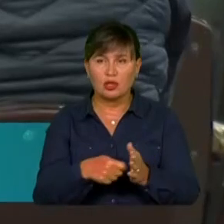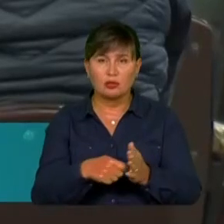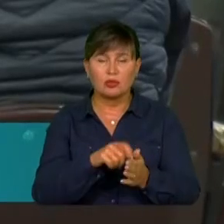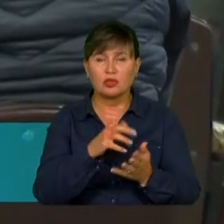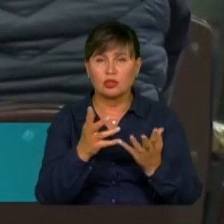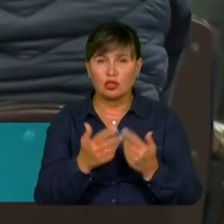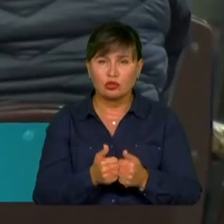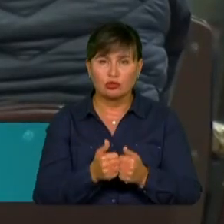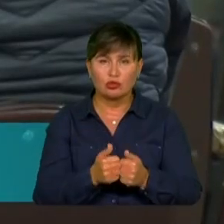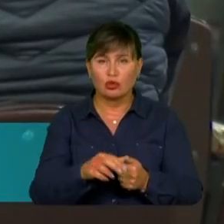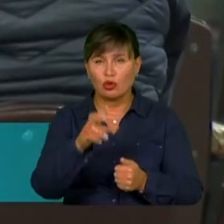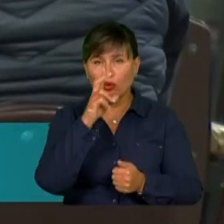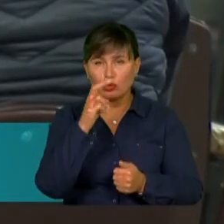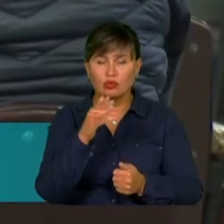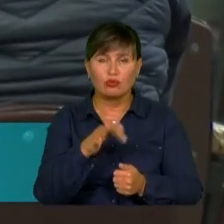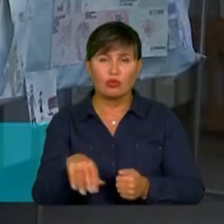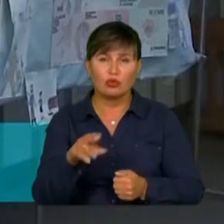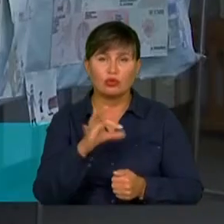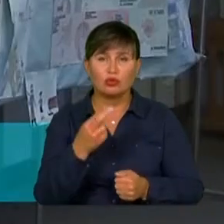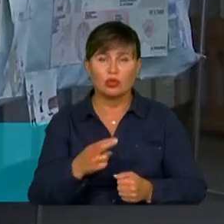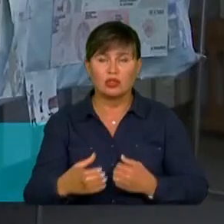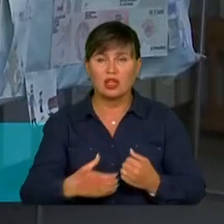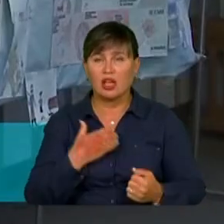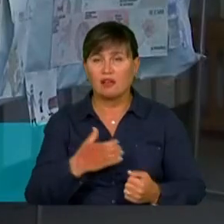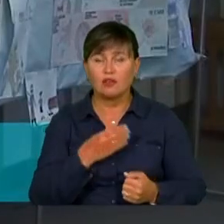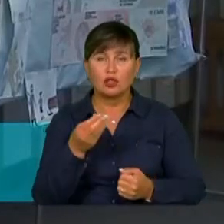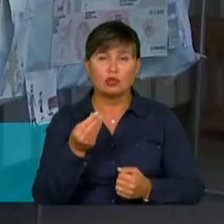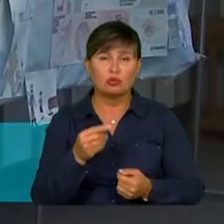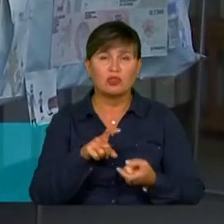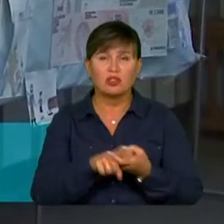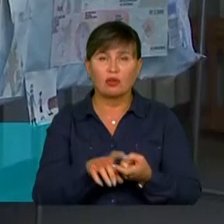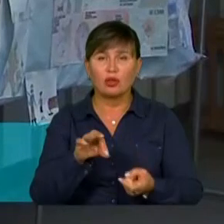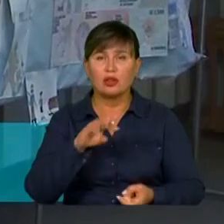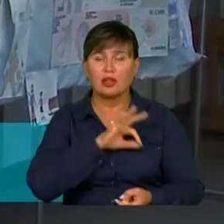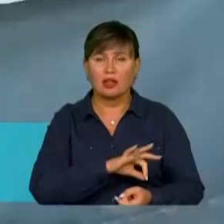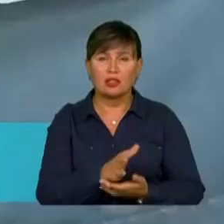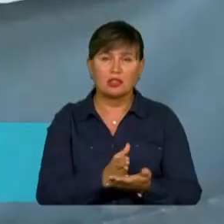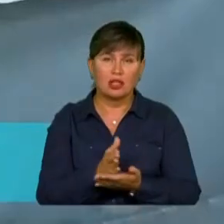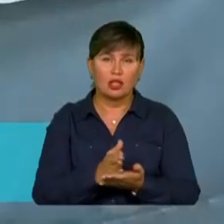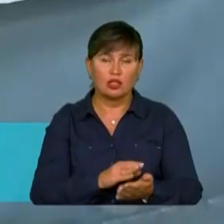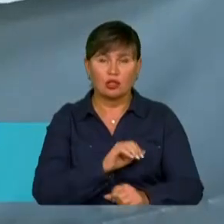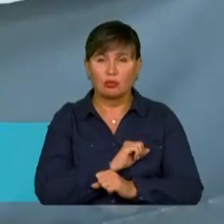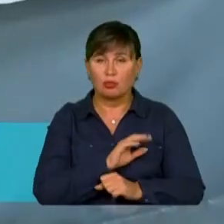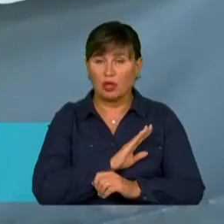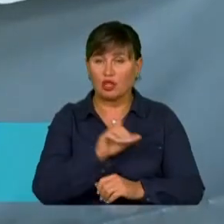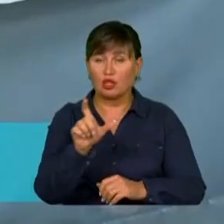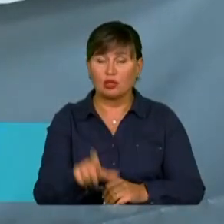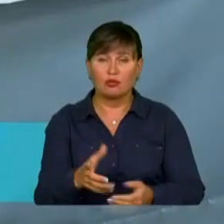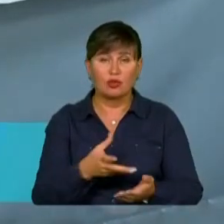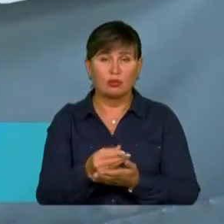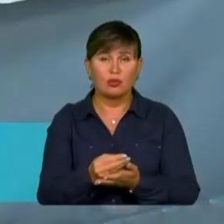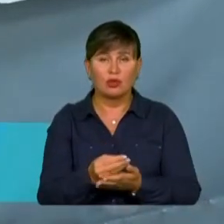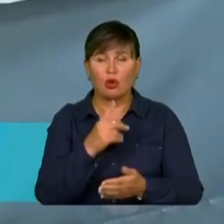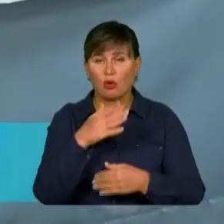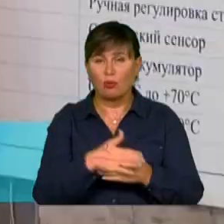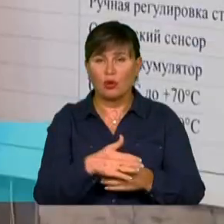счет средств Госфонда соцстрахования. Его сумма зависит от дохода и стажа погибшего. Выплаты составляют в диапазоне